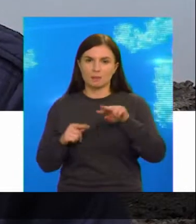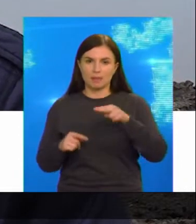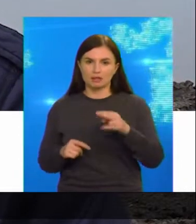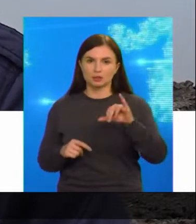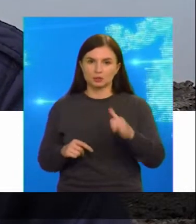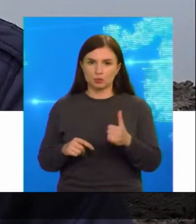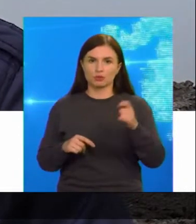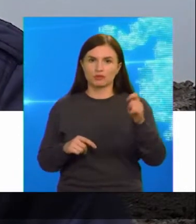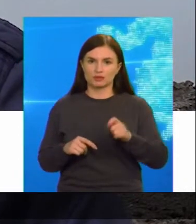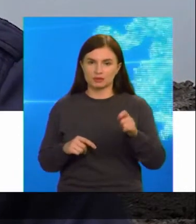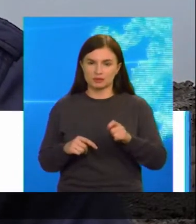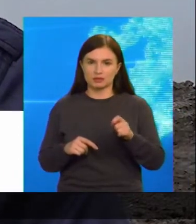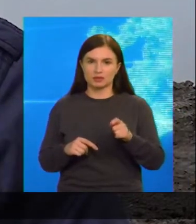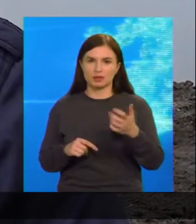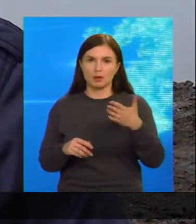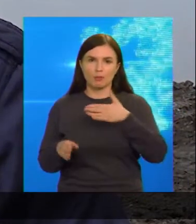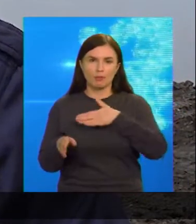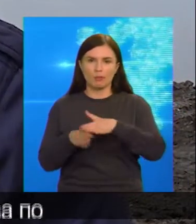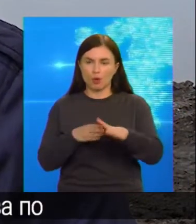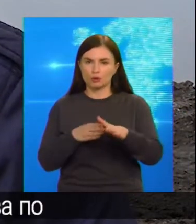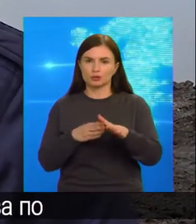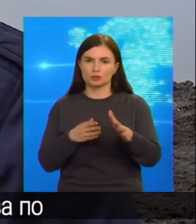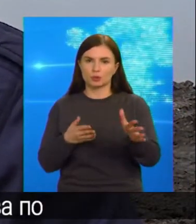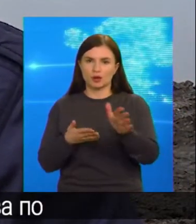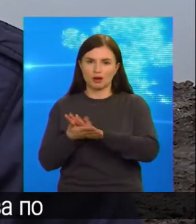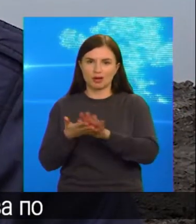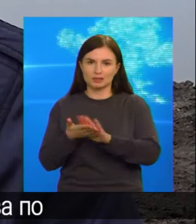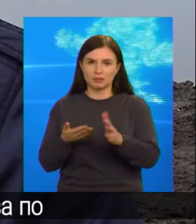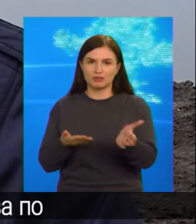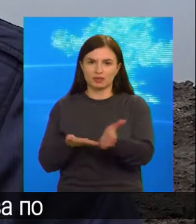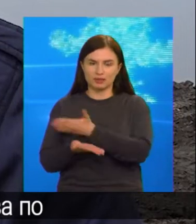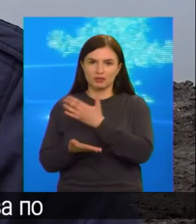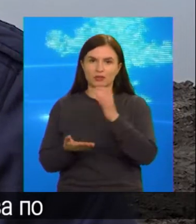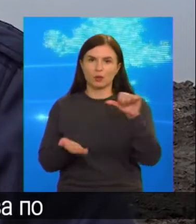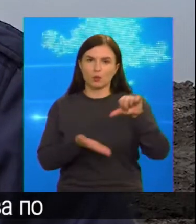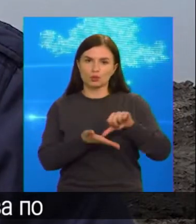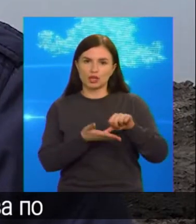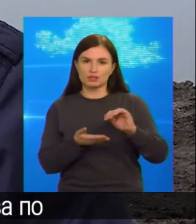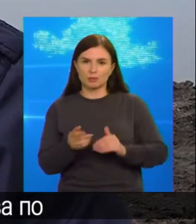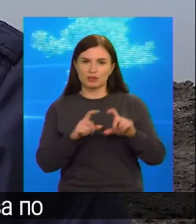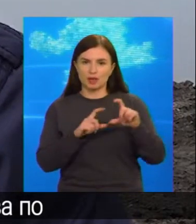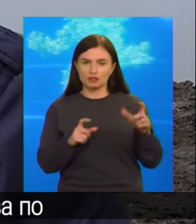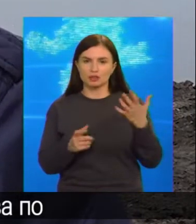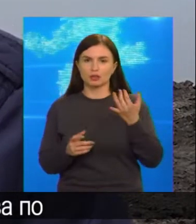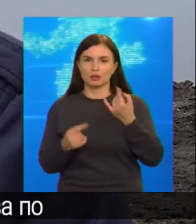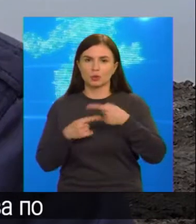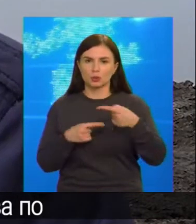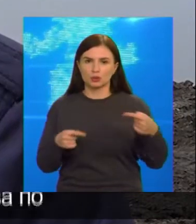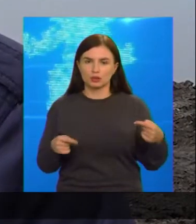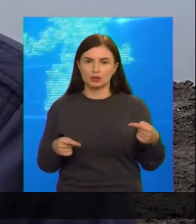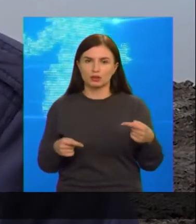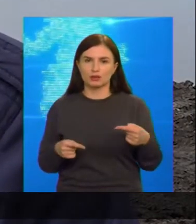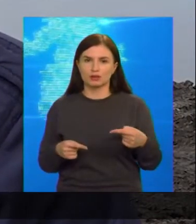суббота, это воскресенье, полностью ликвидировать размыв. Участвовал и подрядчик, участвовали и другие